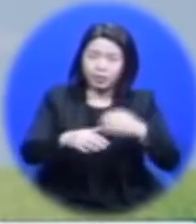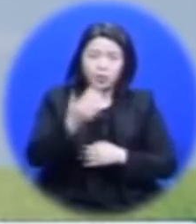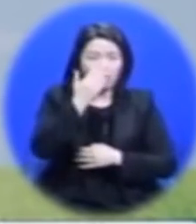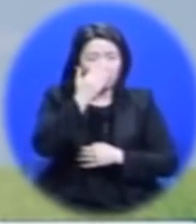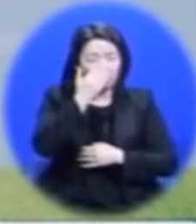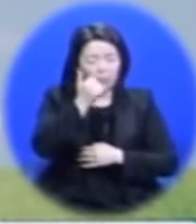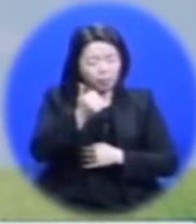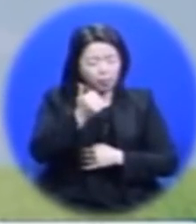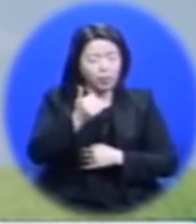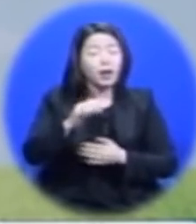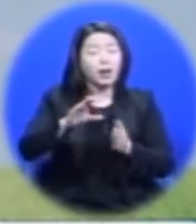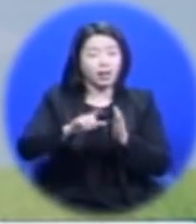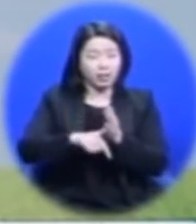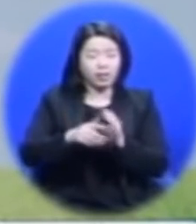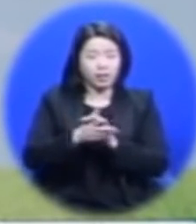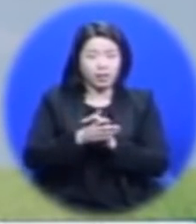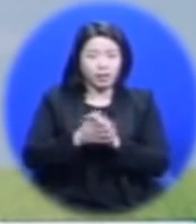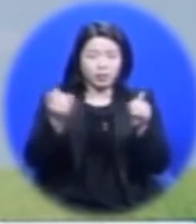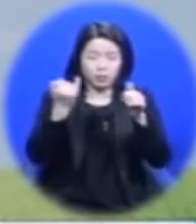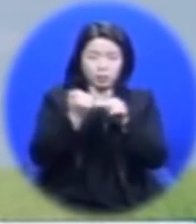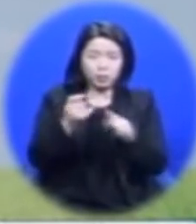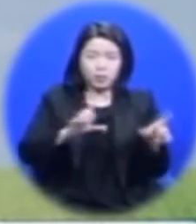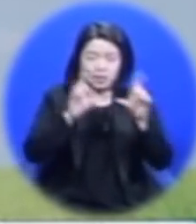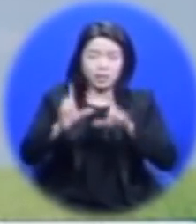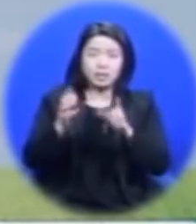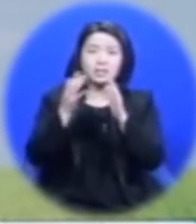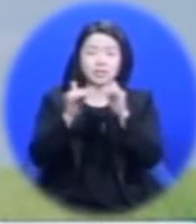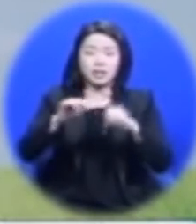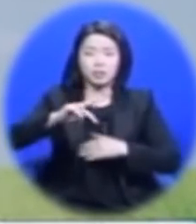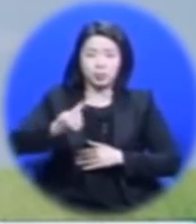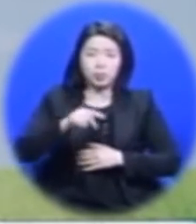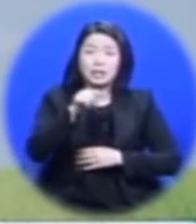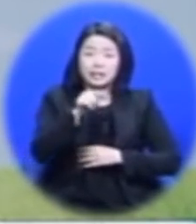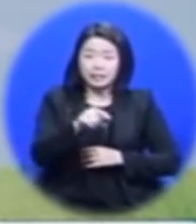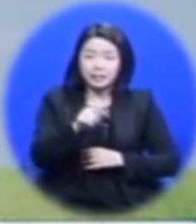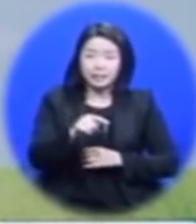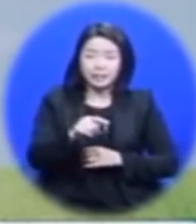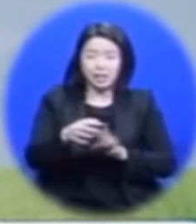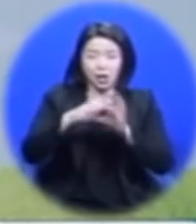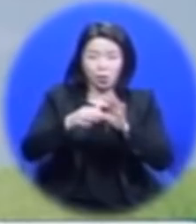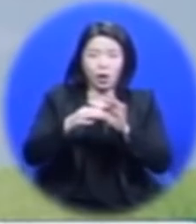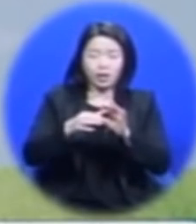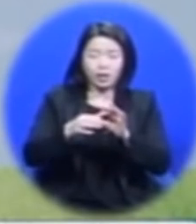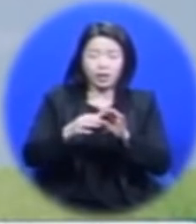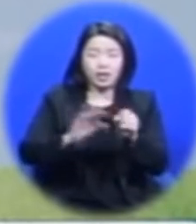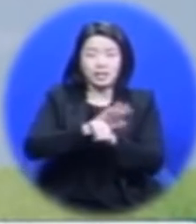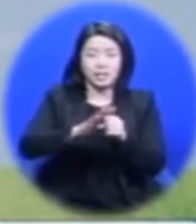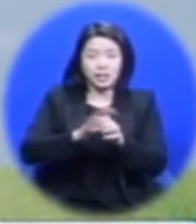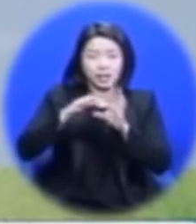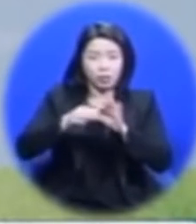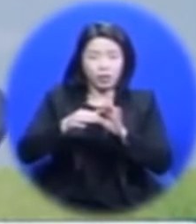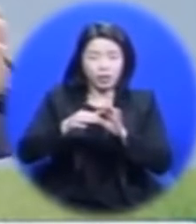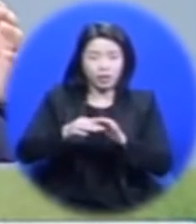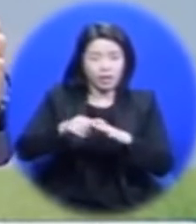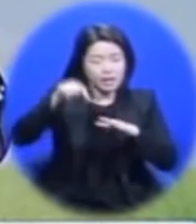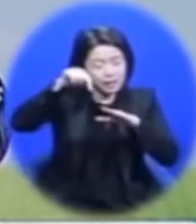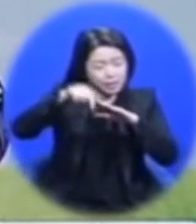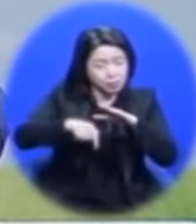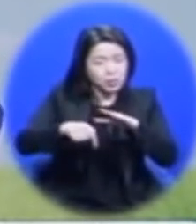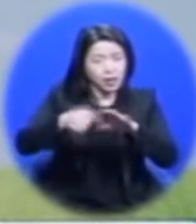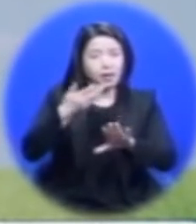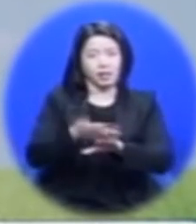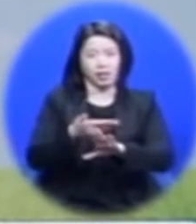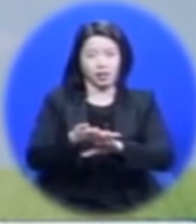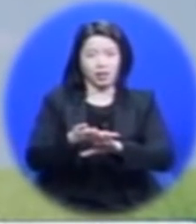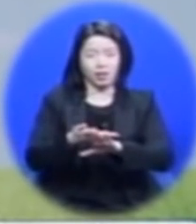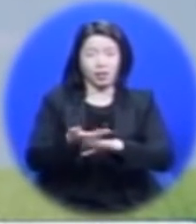때, 이렇게 결혼해서 사는 사람들도 다 그 관계가, 사랑의 관계가 깊이가 달라요.